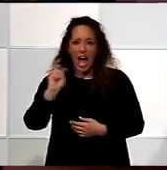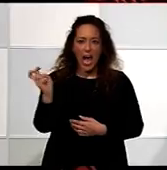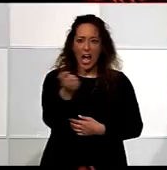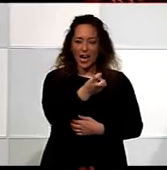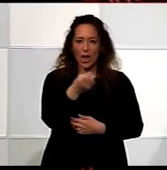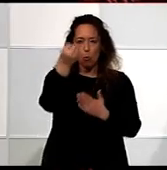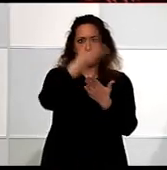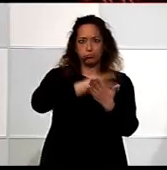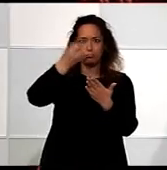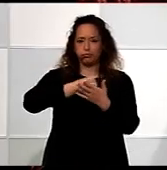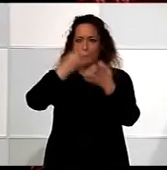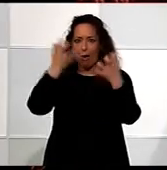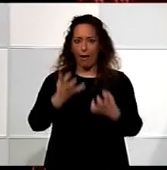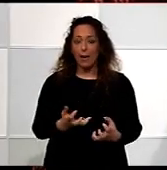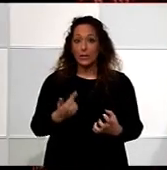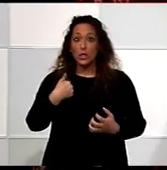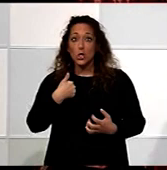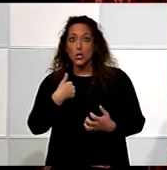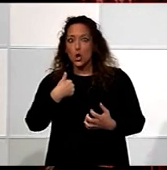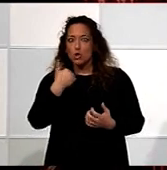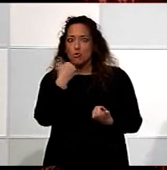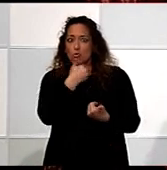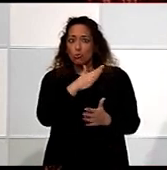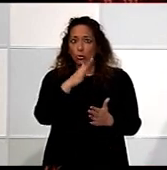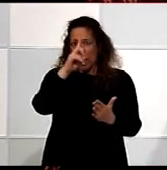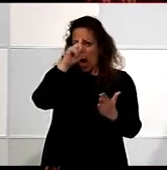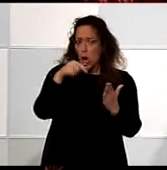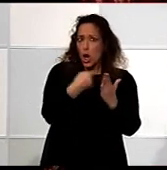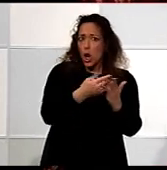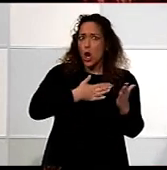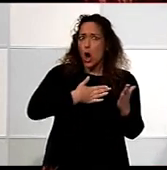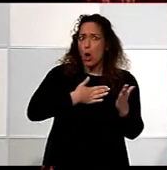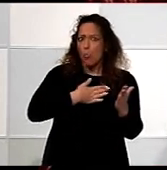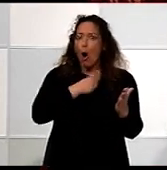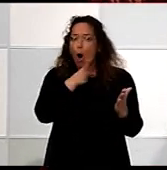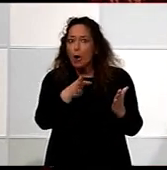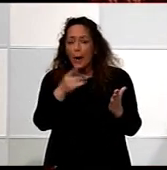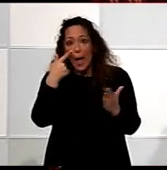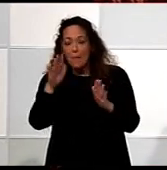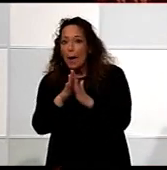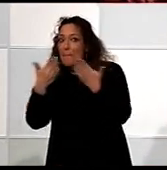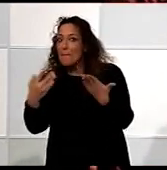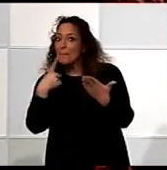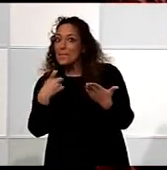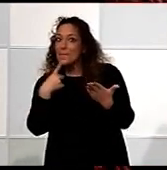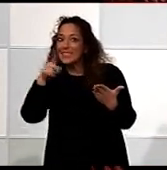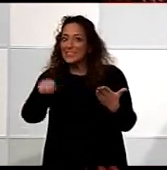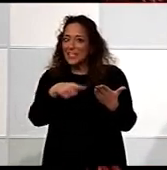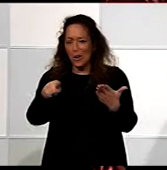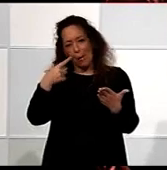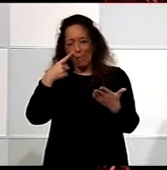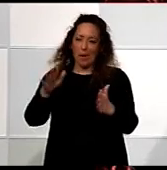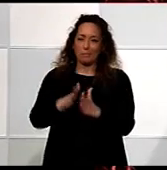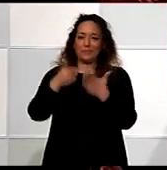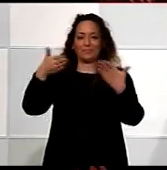vist el meu nom, no sé si demanar-li d'obrir la llibreta vermella. Estàs segura? Sí, va, endavant. Anem a obrir-la,